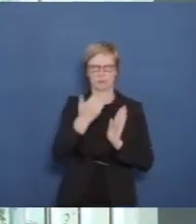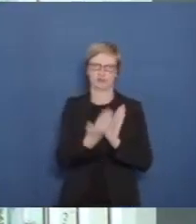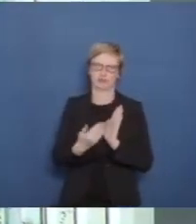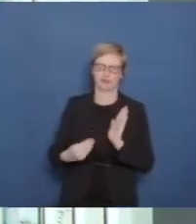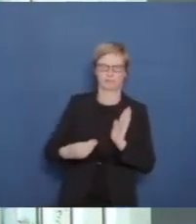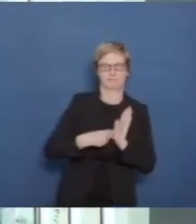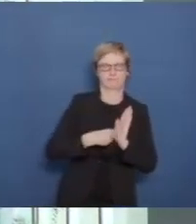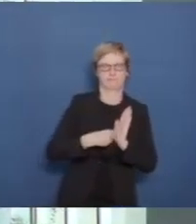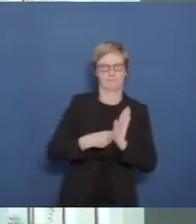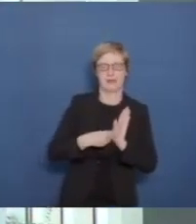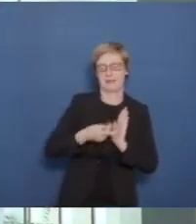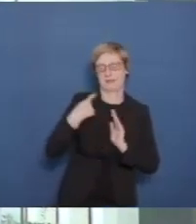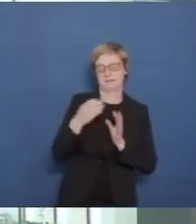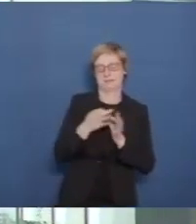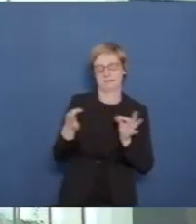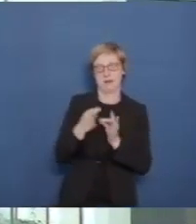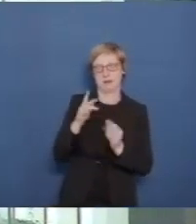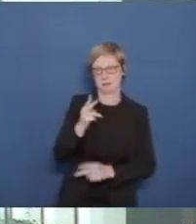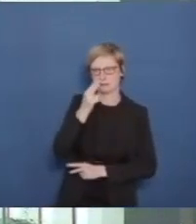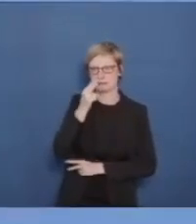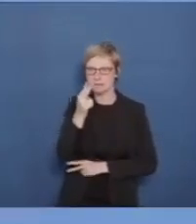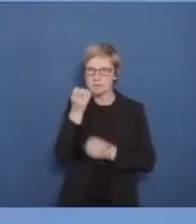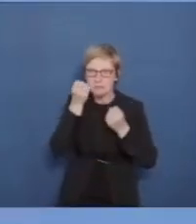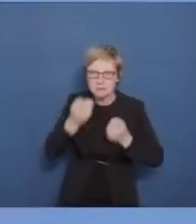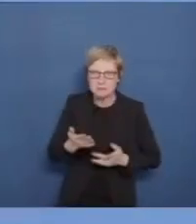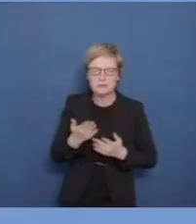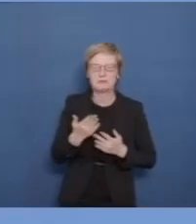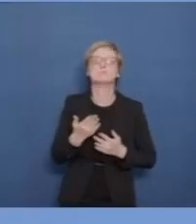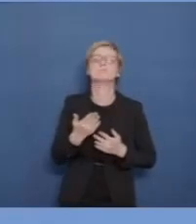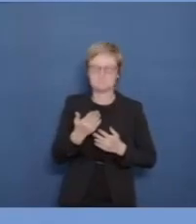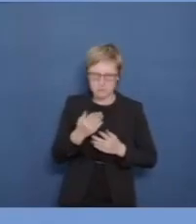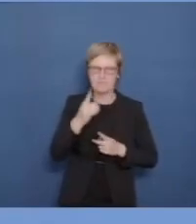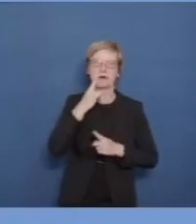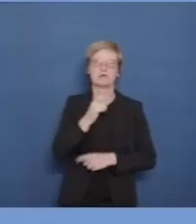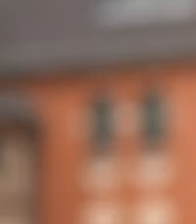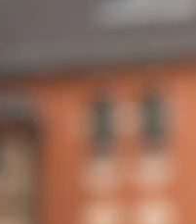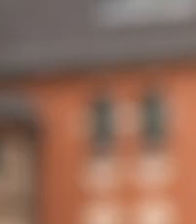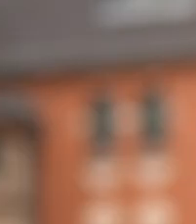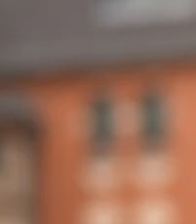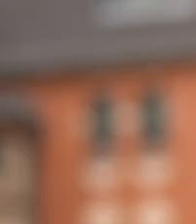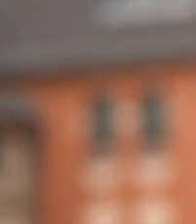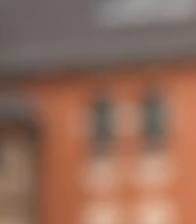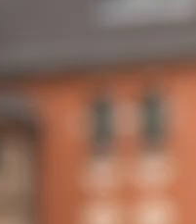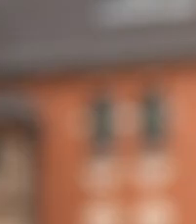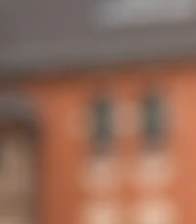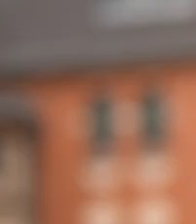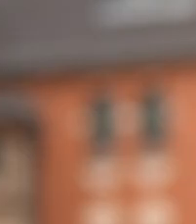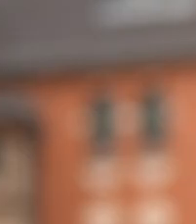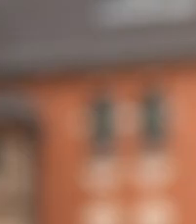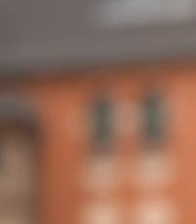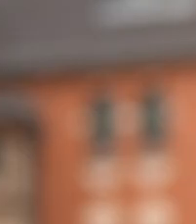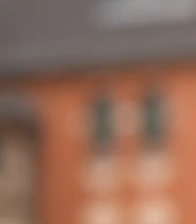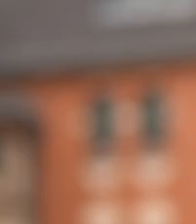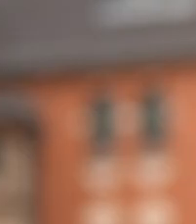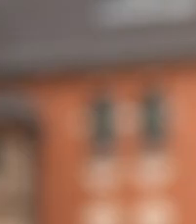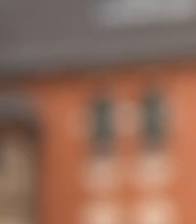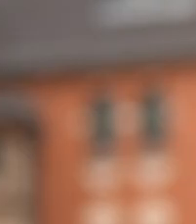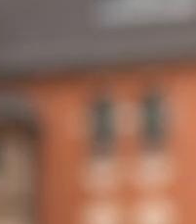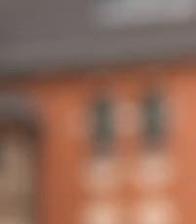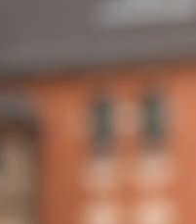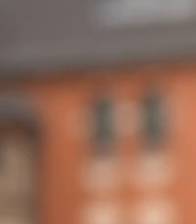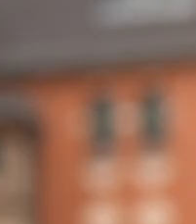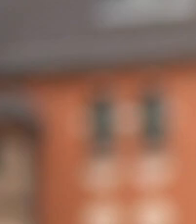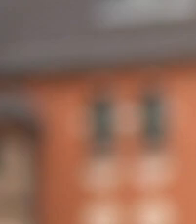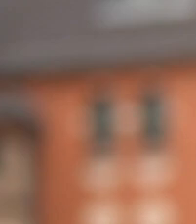genau gezeigt, warum. Deswegen sprechen wir nicht mit Hamas und das werden wir jetzt auch nicht ändern. So. Das lasse ich